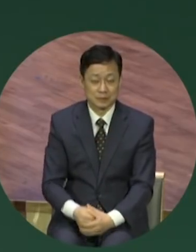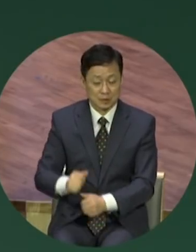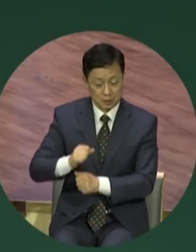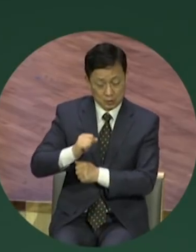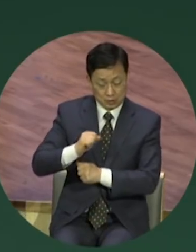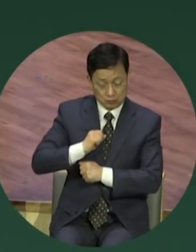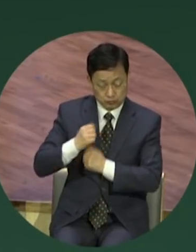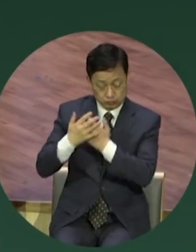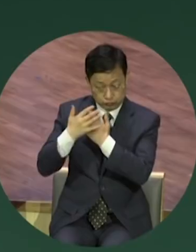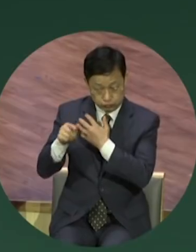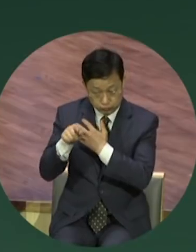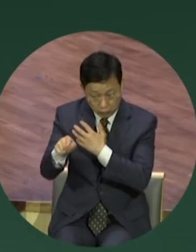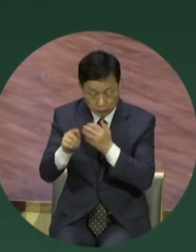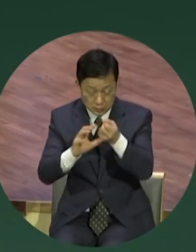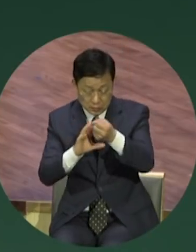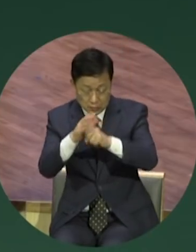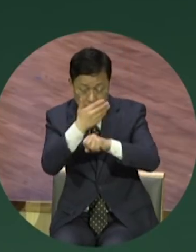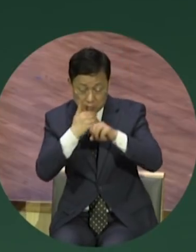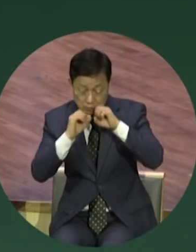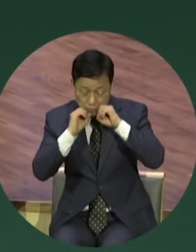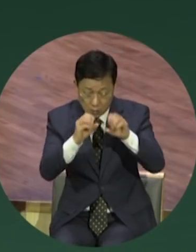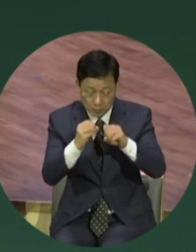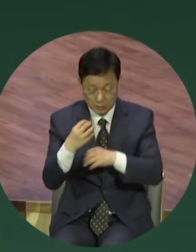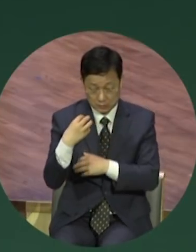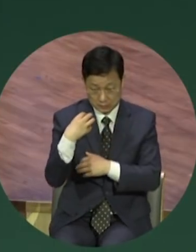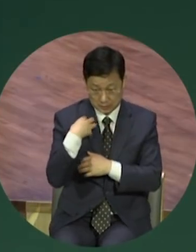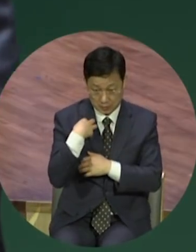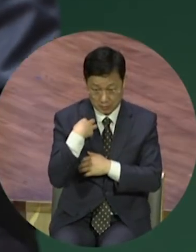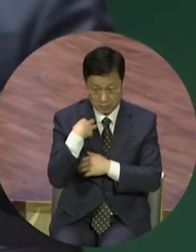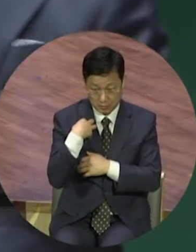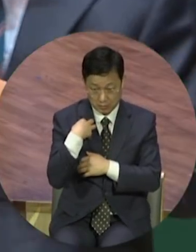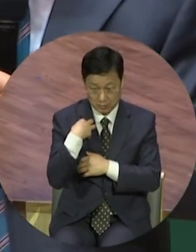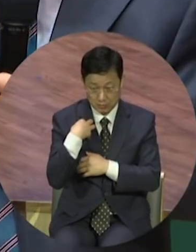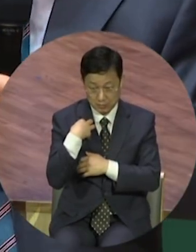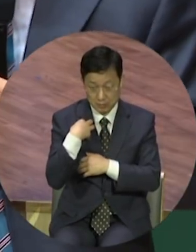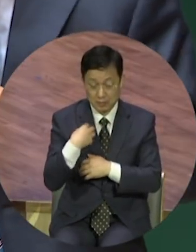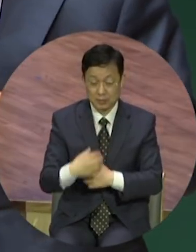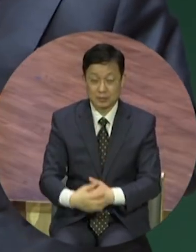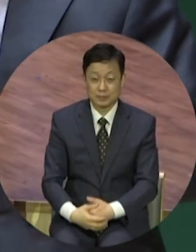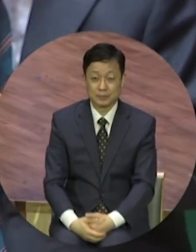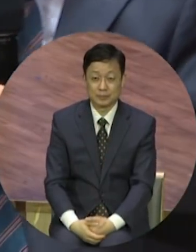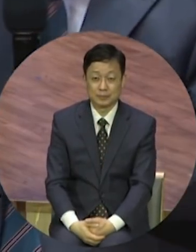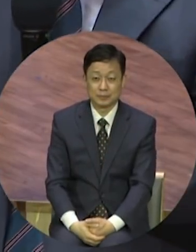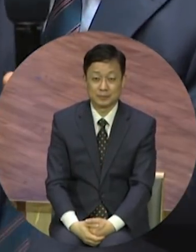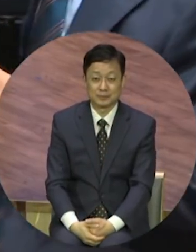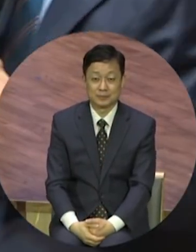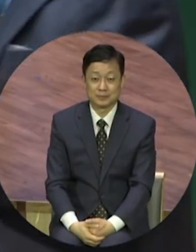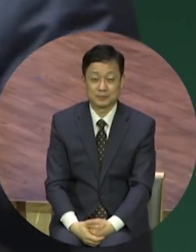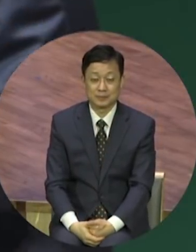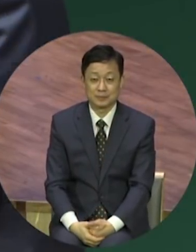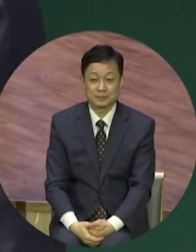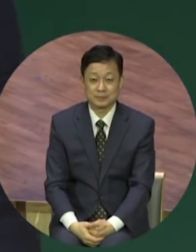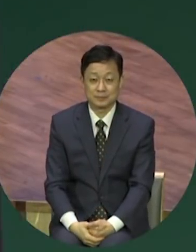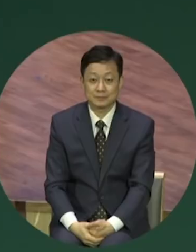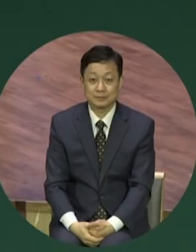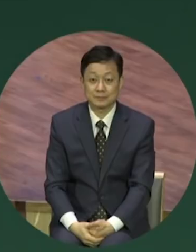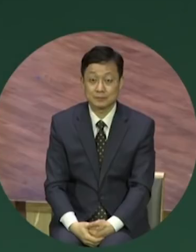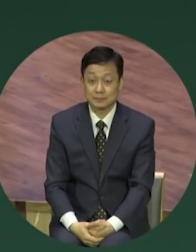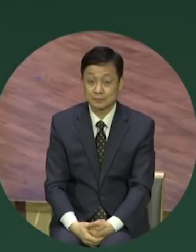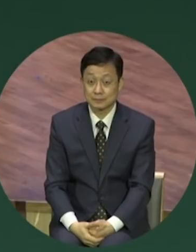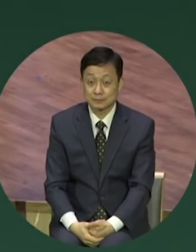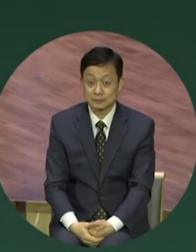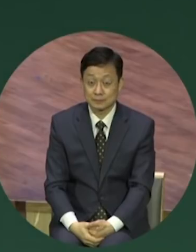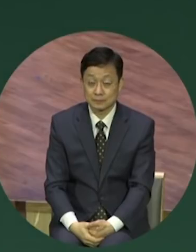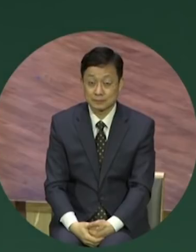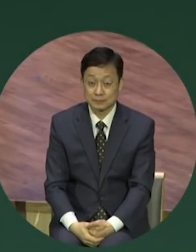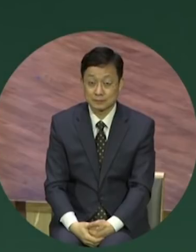번째 답입니다. And this is the first answer by which military missions will save the entire world. 자, 오늘 중요한